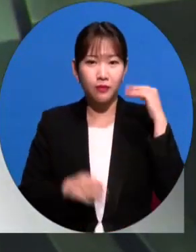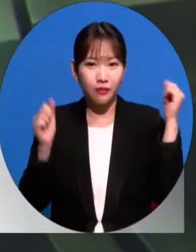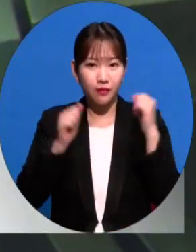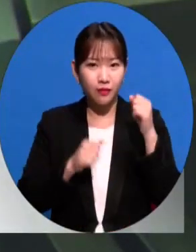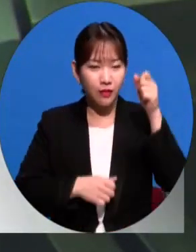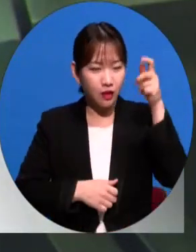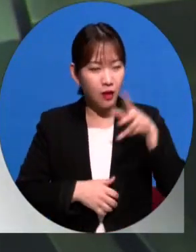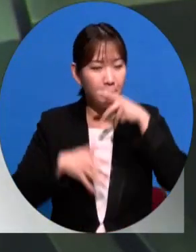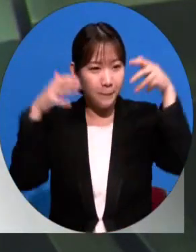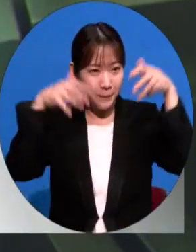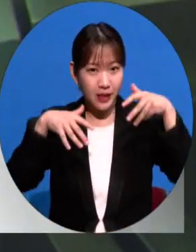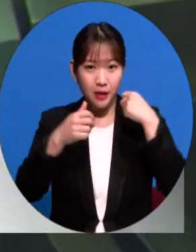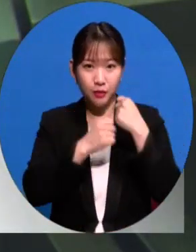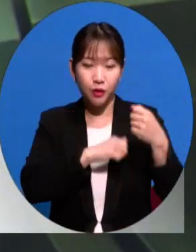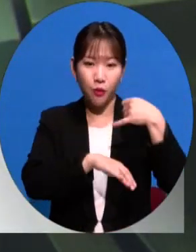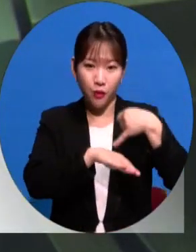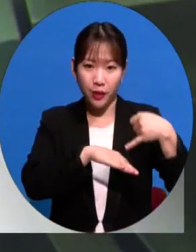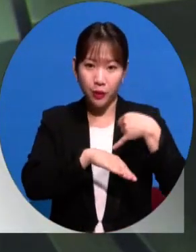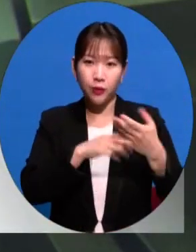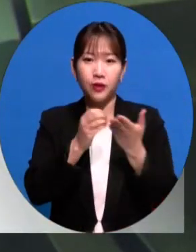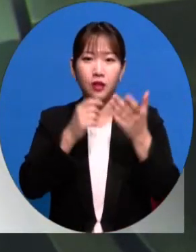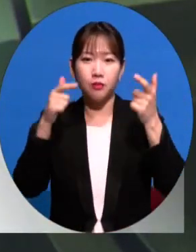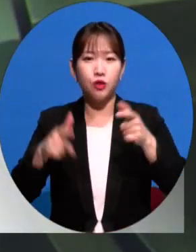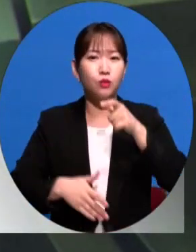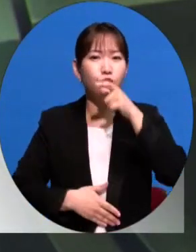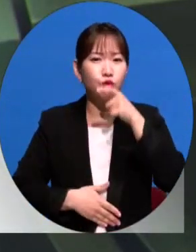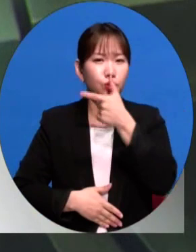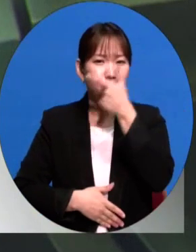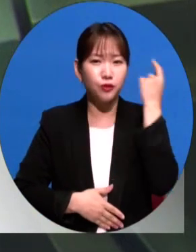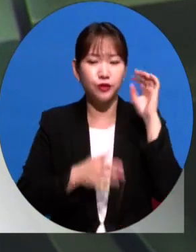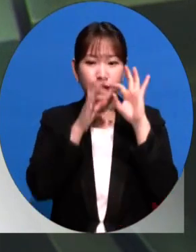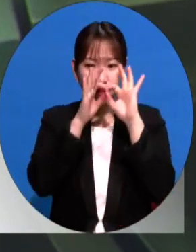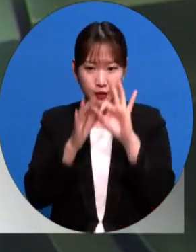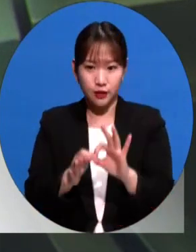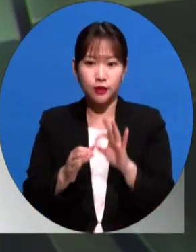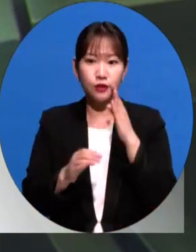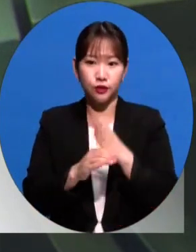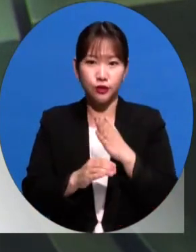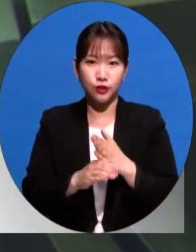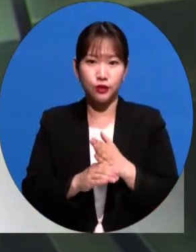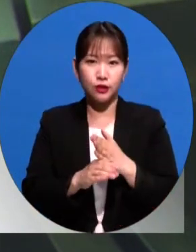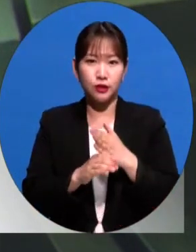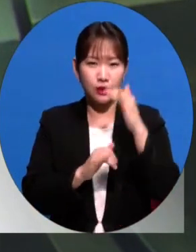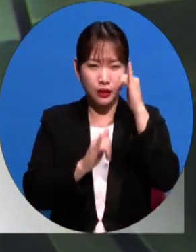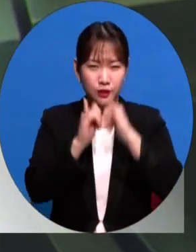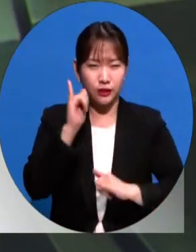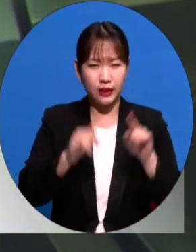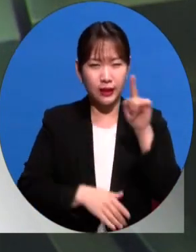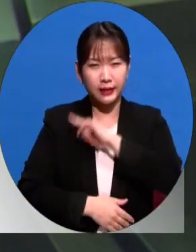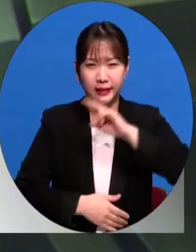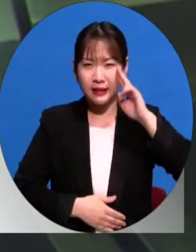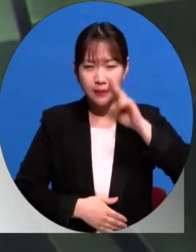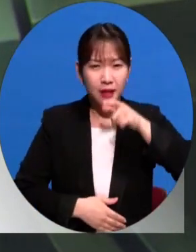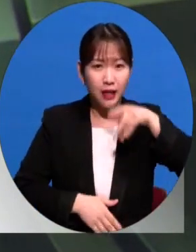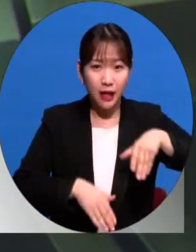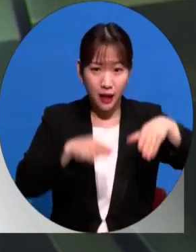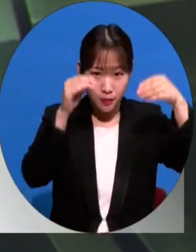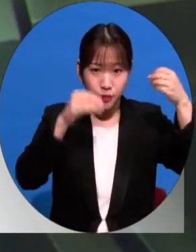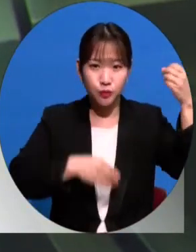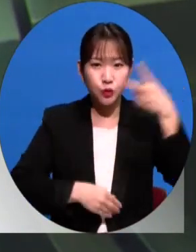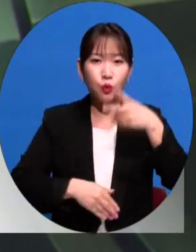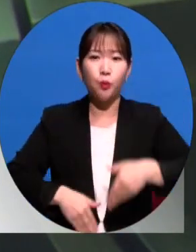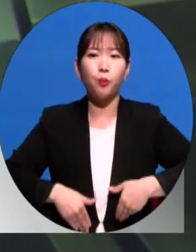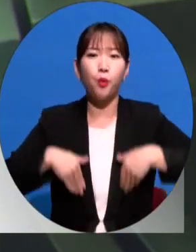지난 겨울 잦은 피해도 완도 등 섬적 물사정에 나아지지 않고 있습니다 역대 최악의 가뭄에 이어 봄